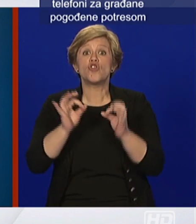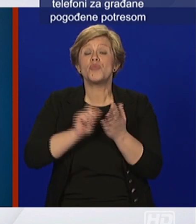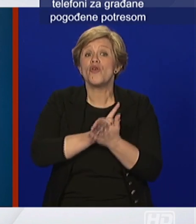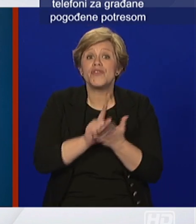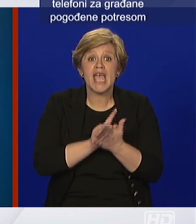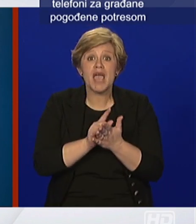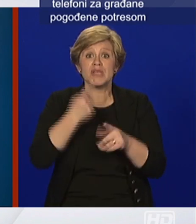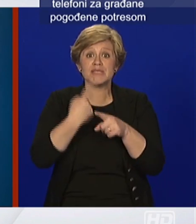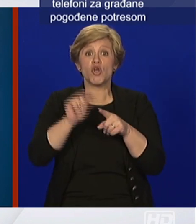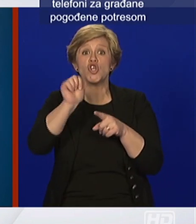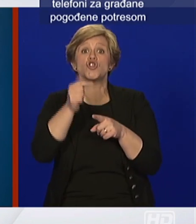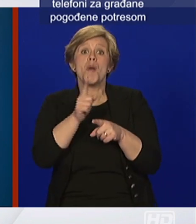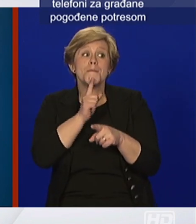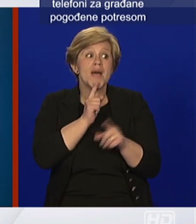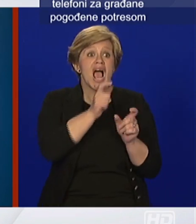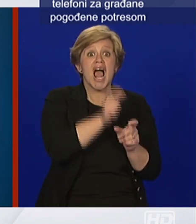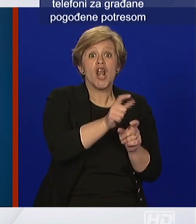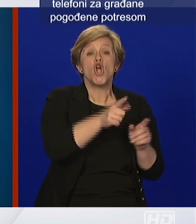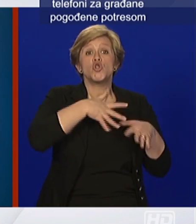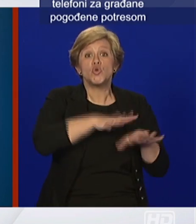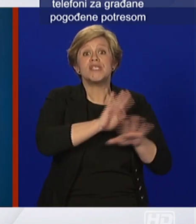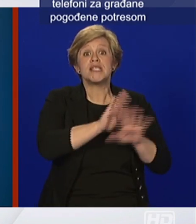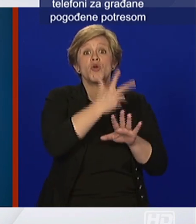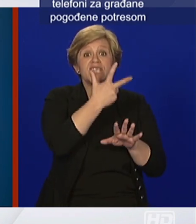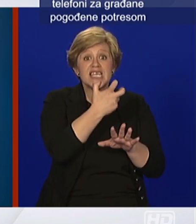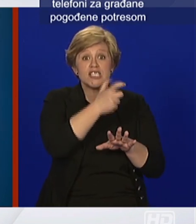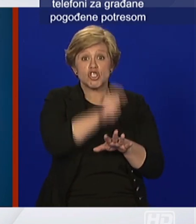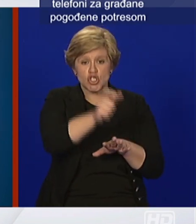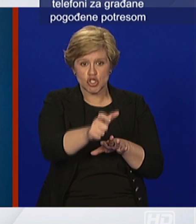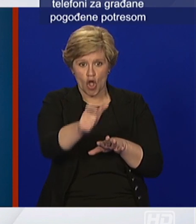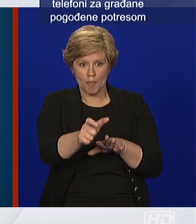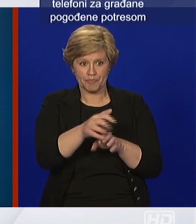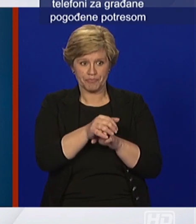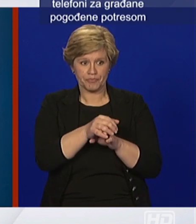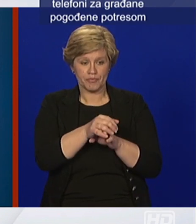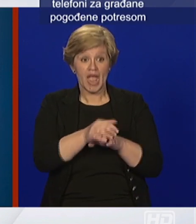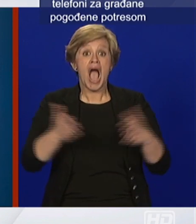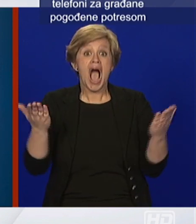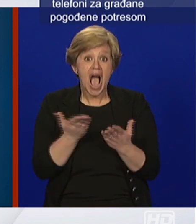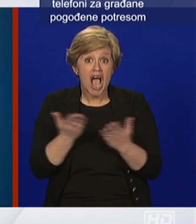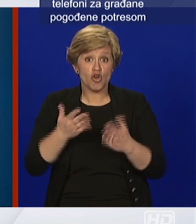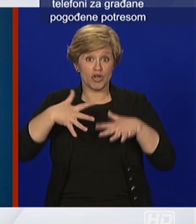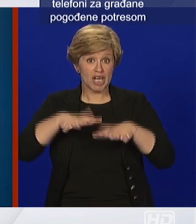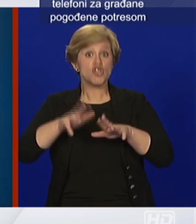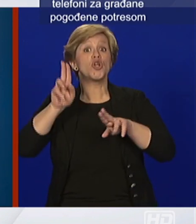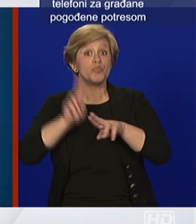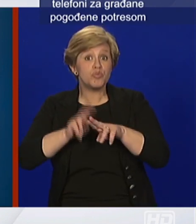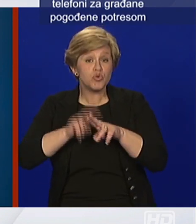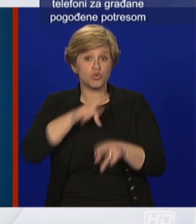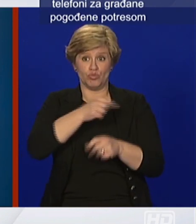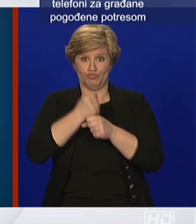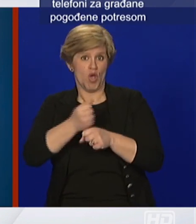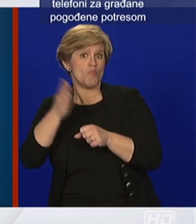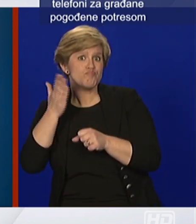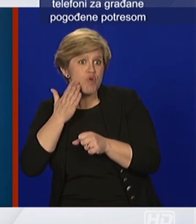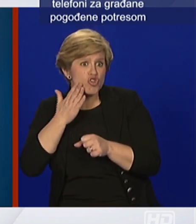vjerujemo da će se efekt ovih mjera koje smo sada uveli, ako se građane budu toga držali, vidjeti kroz nekoliko dana, jer kao